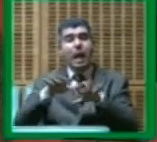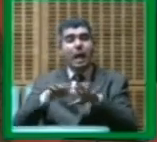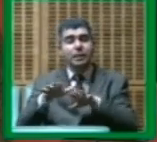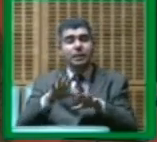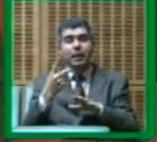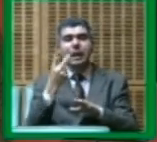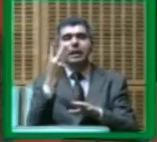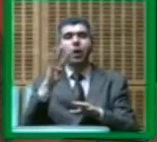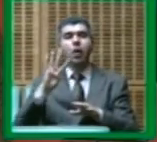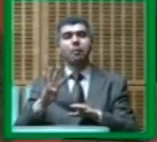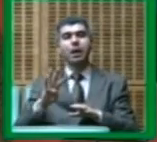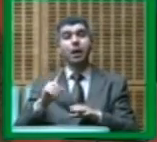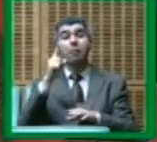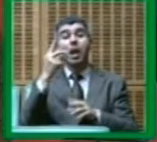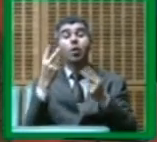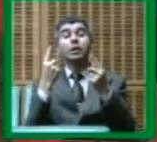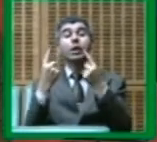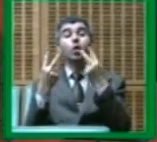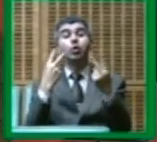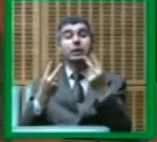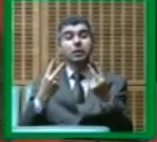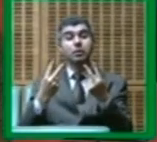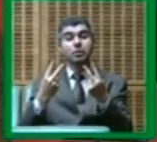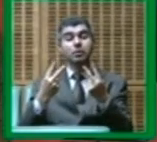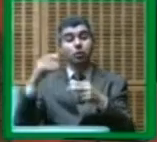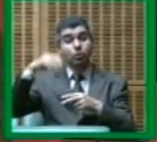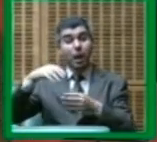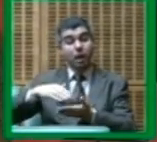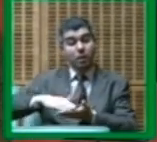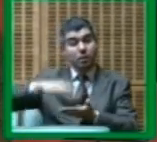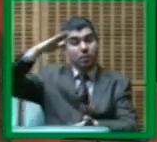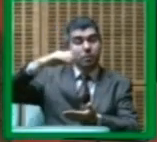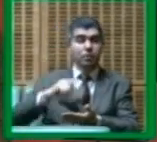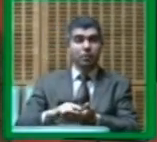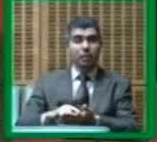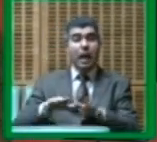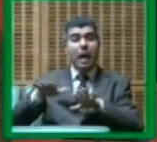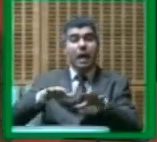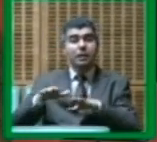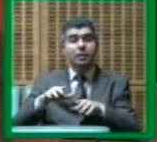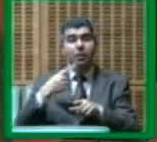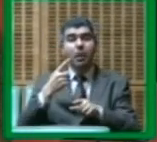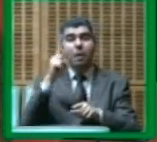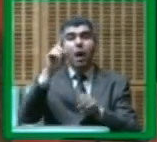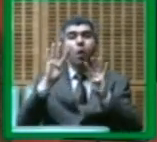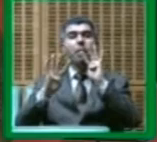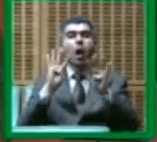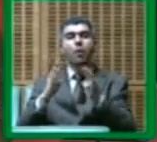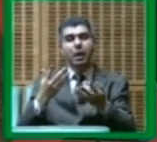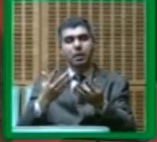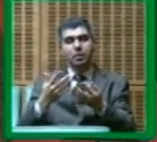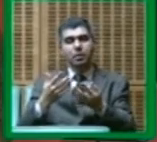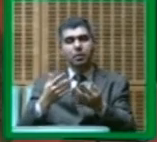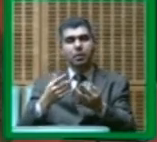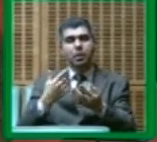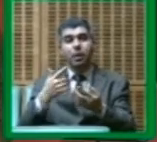42، الان نزلت 122 ثلاثه المرات. المعدل في اكاديمي المسيره 31، 144. المعدل مثلا